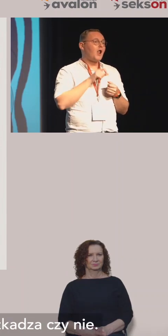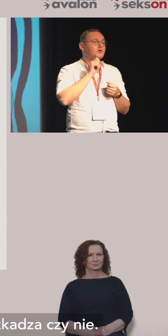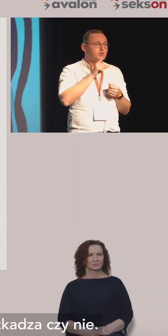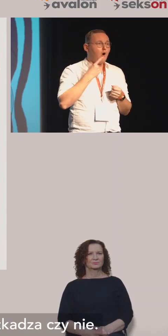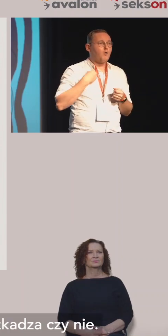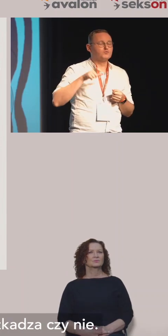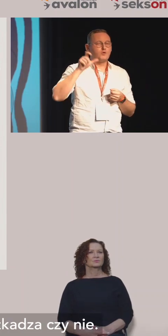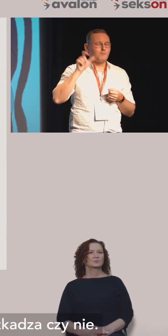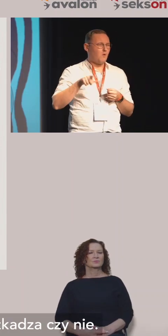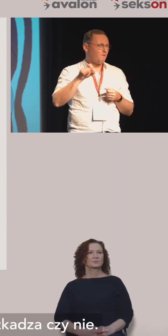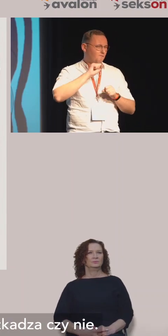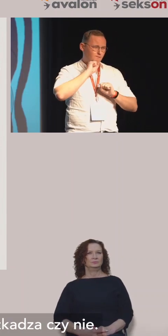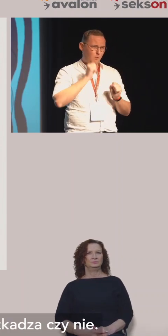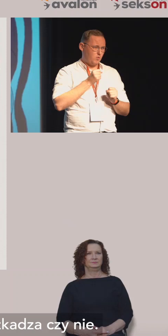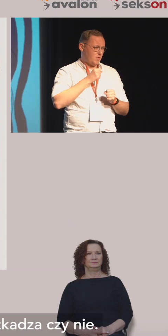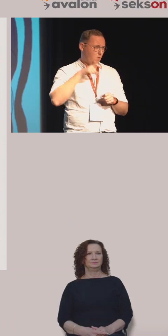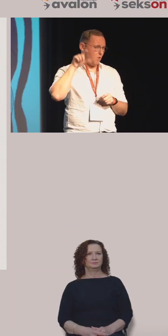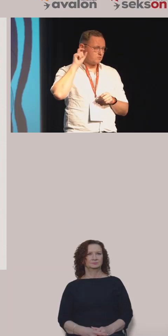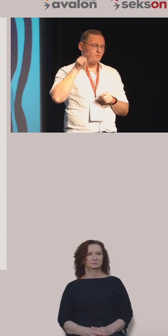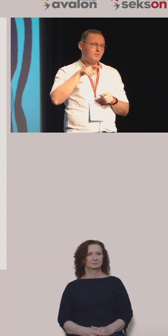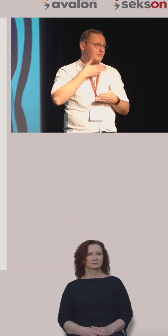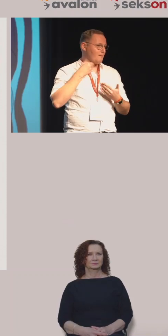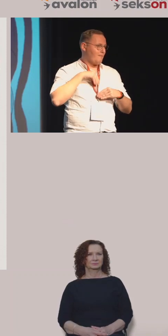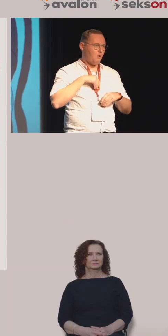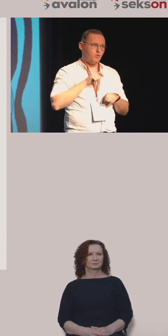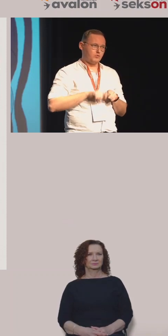trudno powiedzieć, czy komuś to przeszkadza, czy nie.